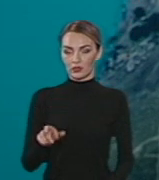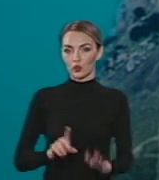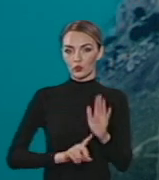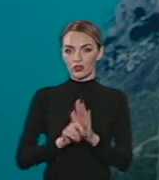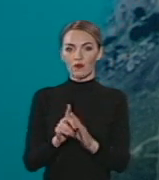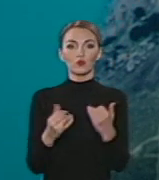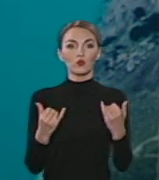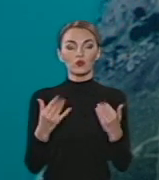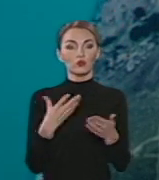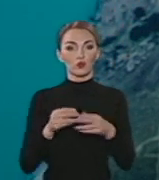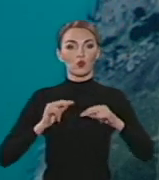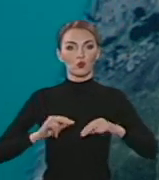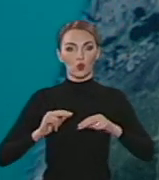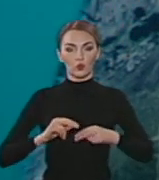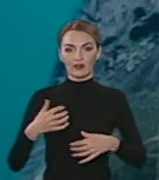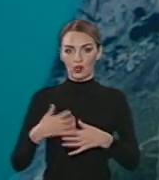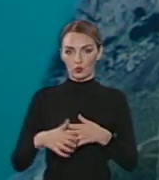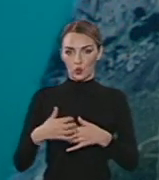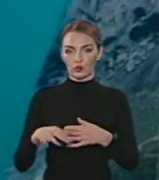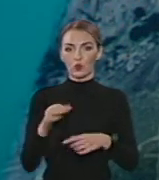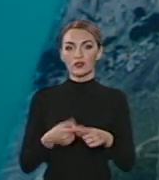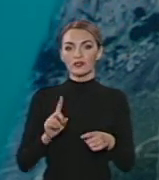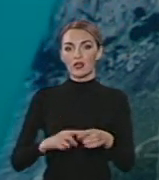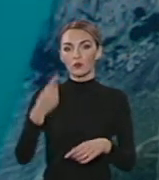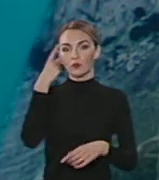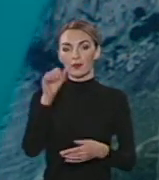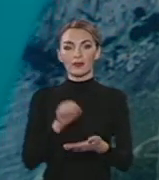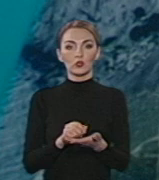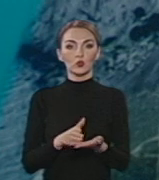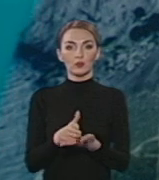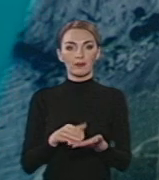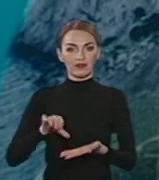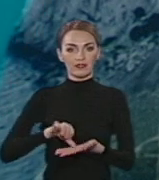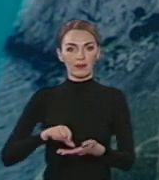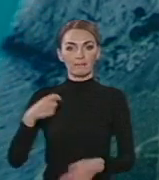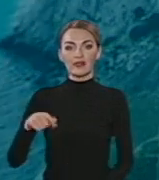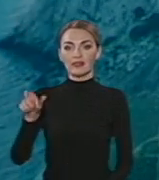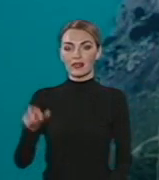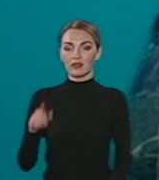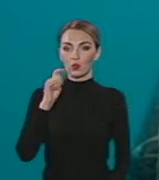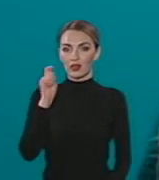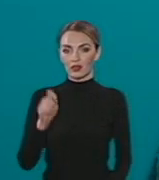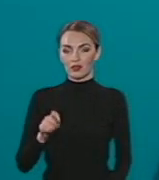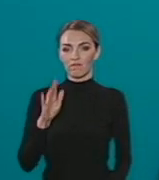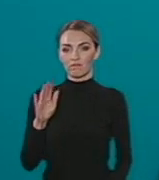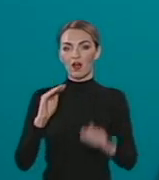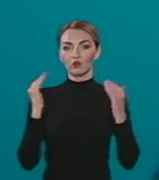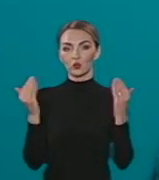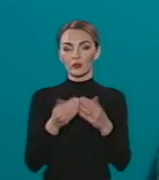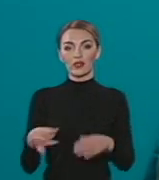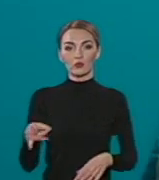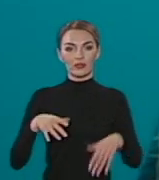розпочав сьогодні свою роботу в Херсоні. Про це повідомляє прес-служба представництва президента України в Автономній Республіці